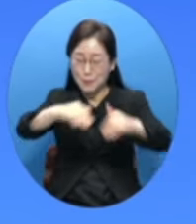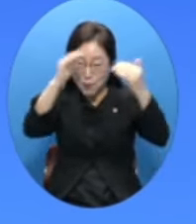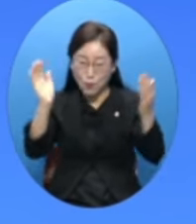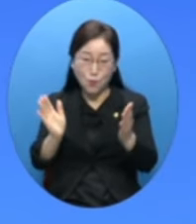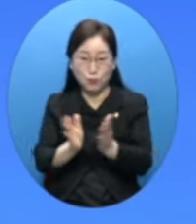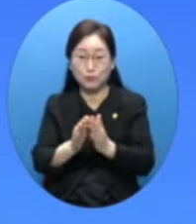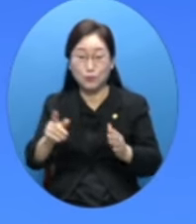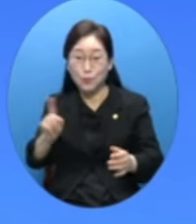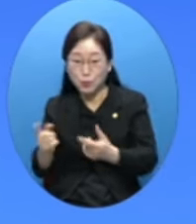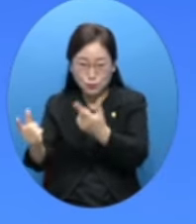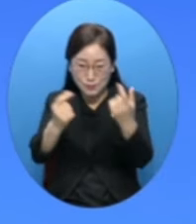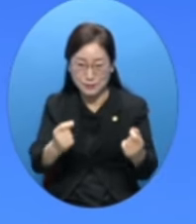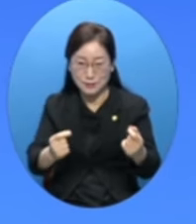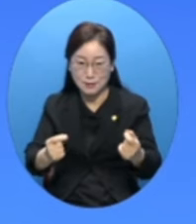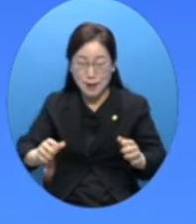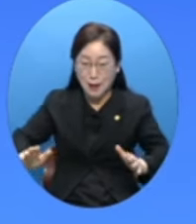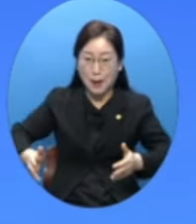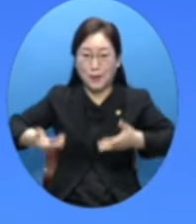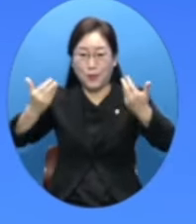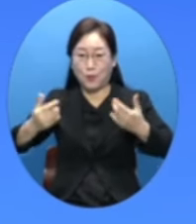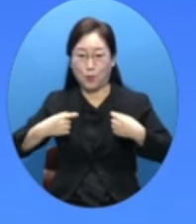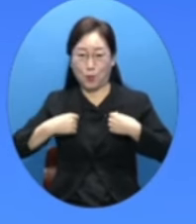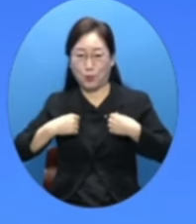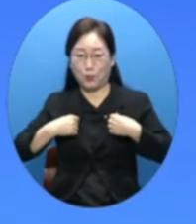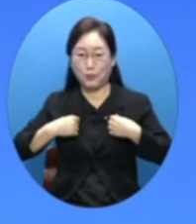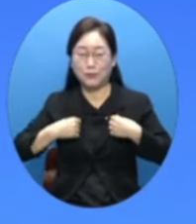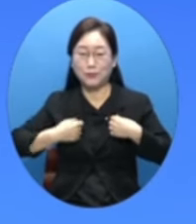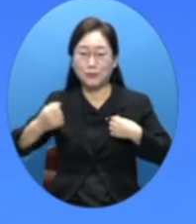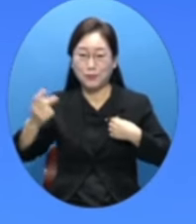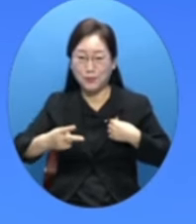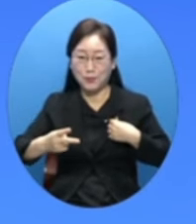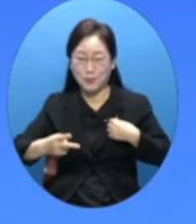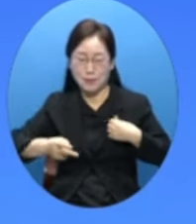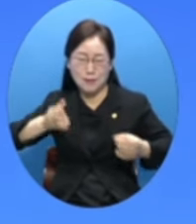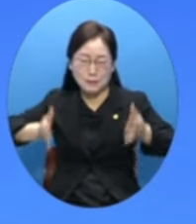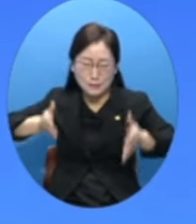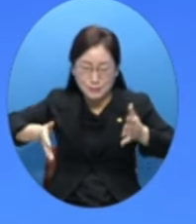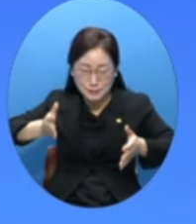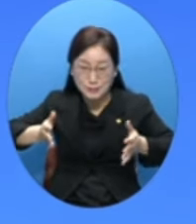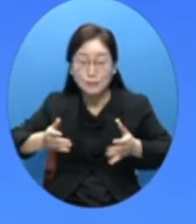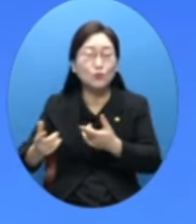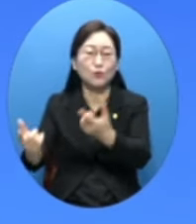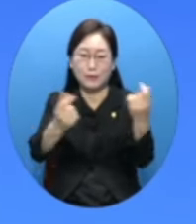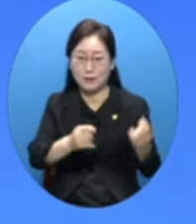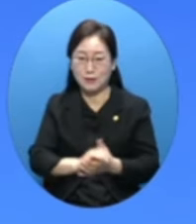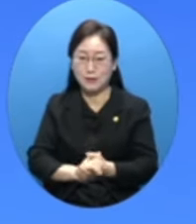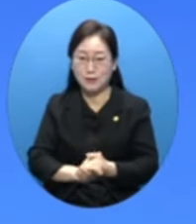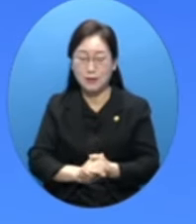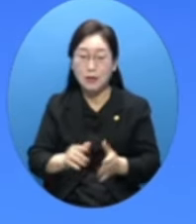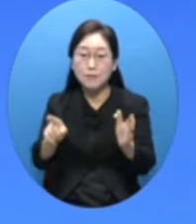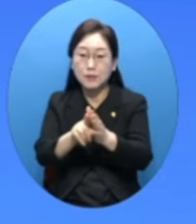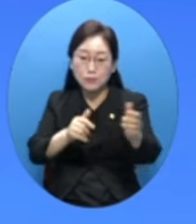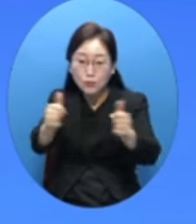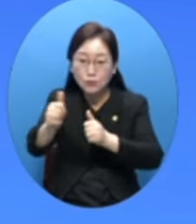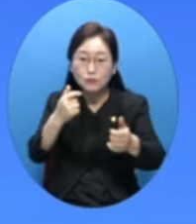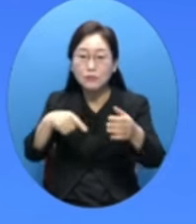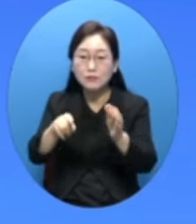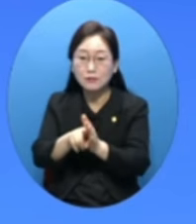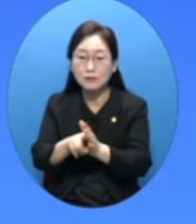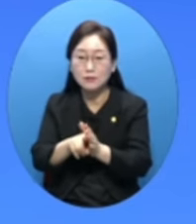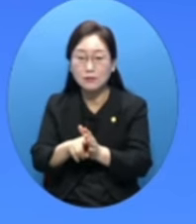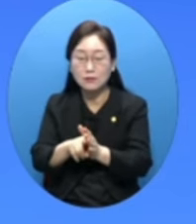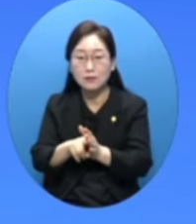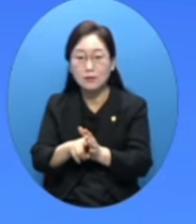최대한 가벼운 옷차림으로 달려나가는 것입니다. 마찬가지로 우리가 믿음의 경주를 하기 위해서